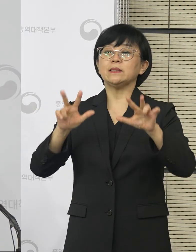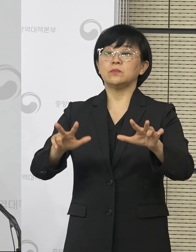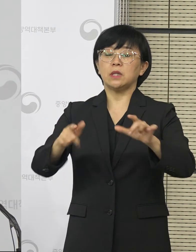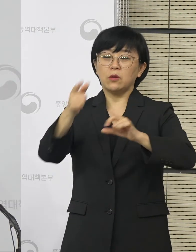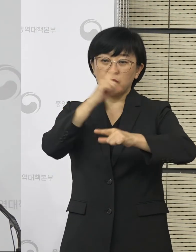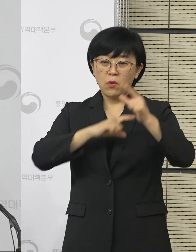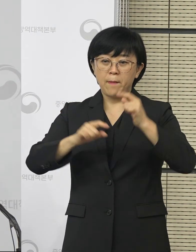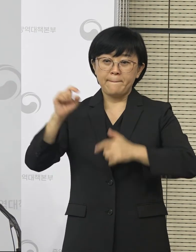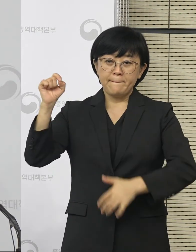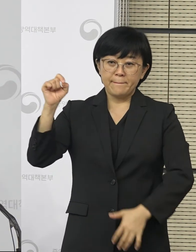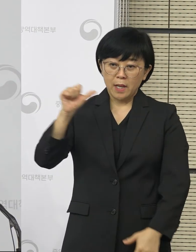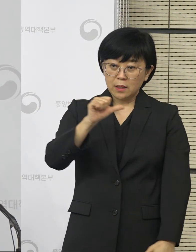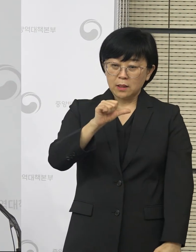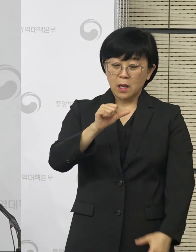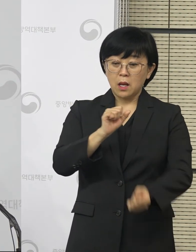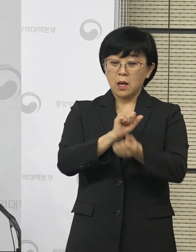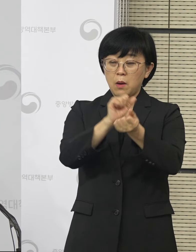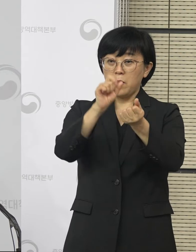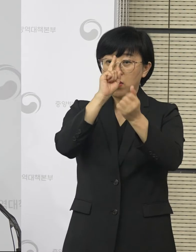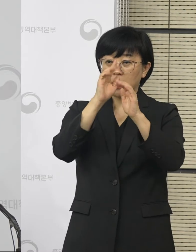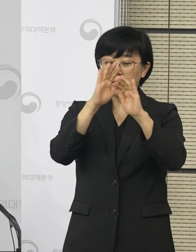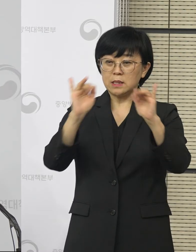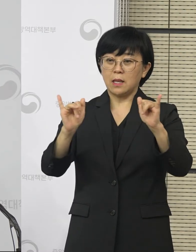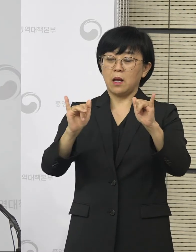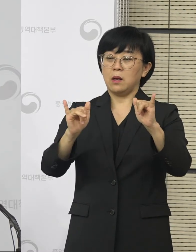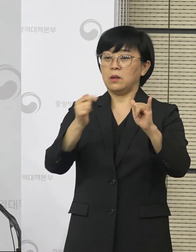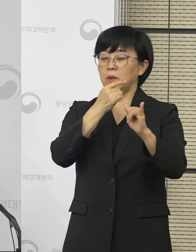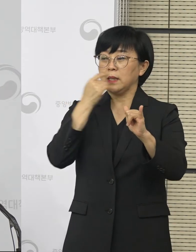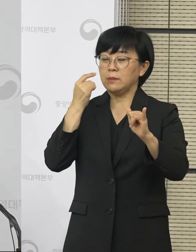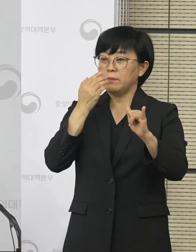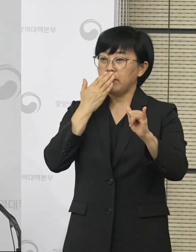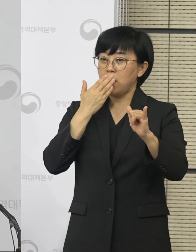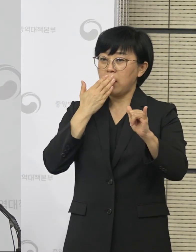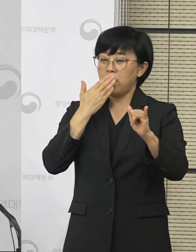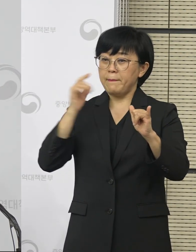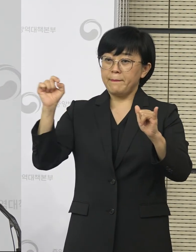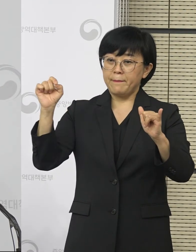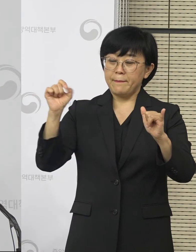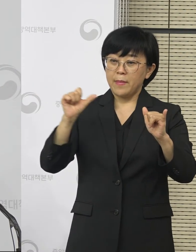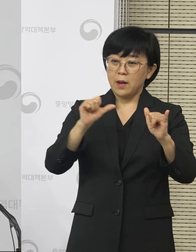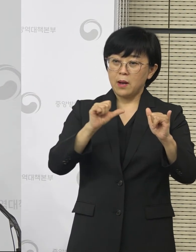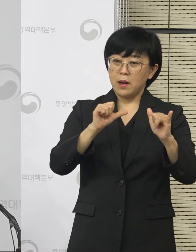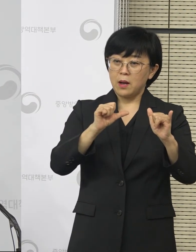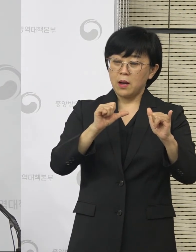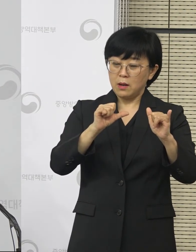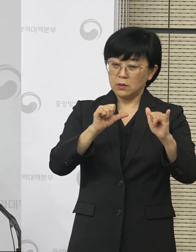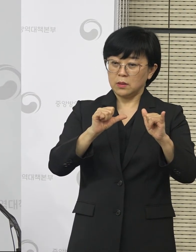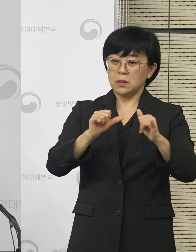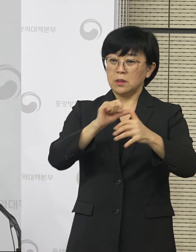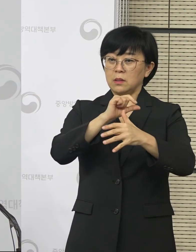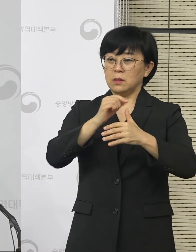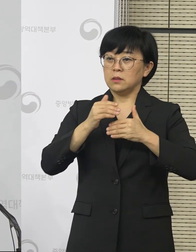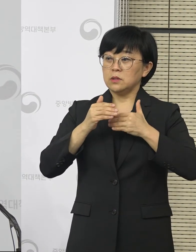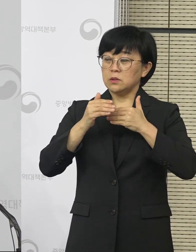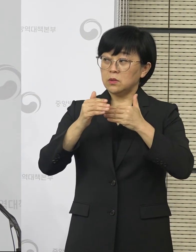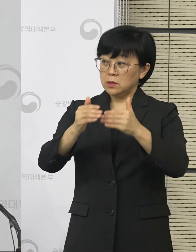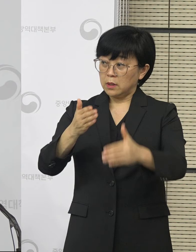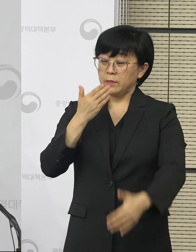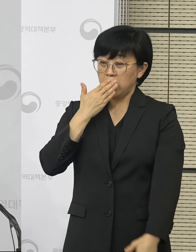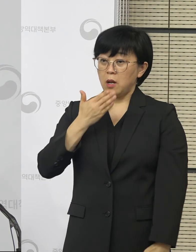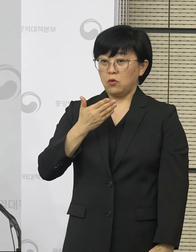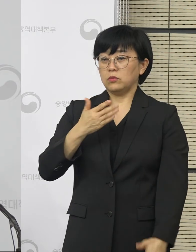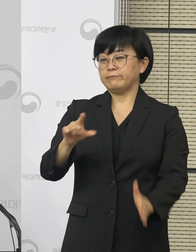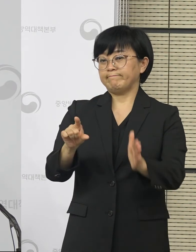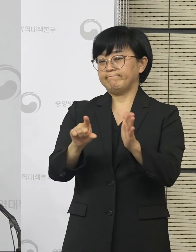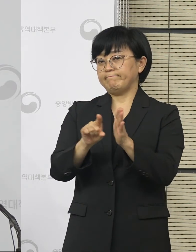확대함으로써 현재보다 더 촘촘하고 신속한 확진자 확인이 가능하여 신속한 조치가